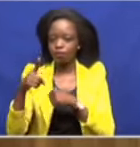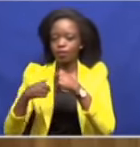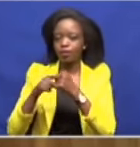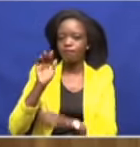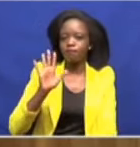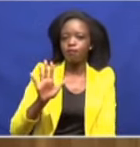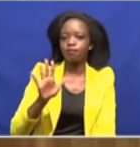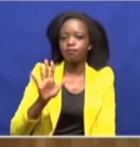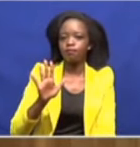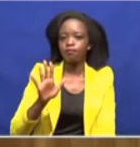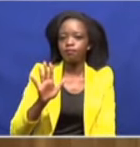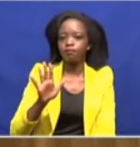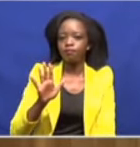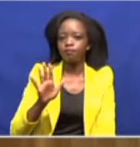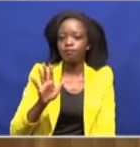6 na 65.